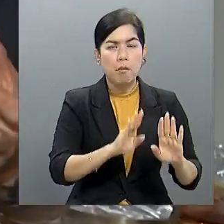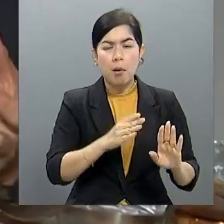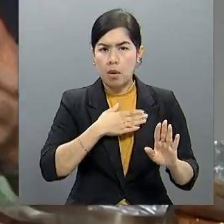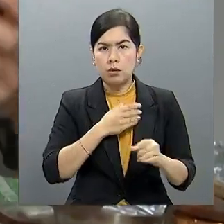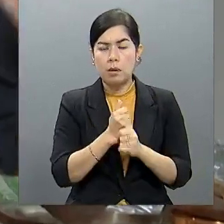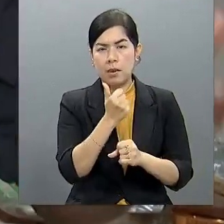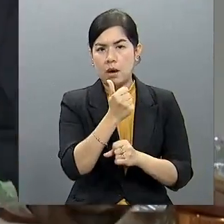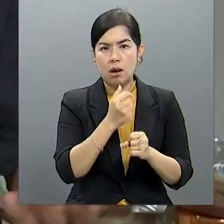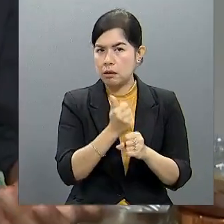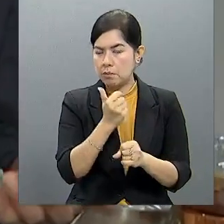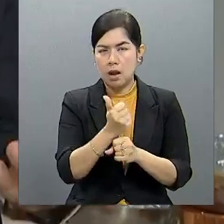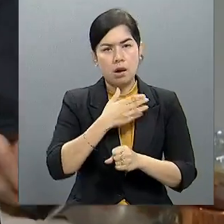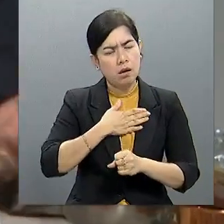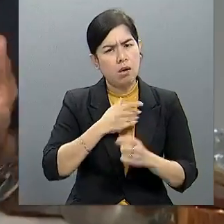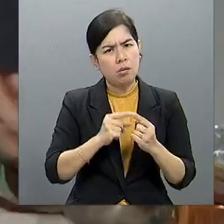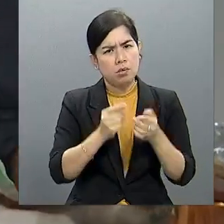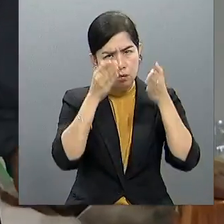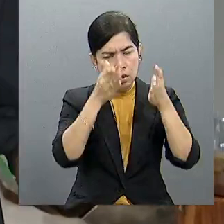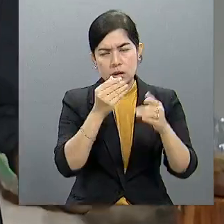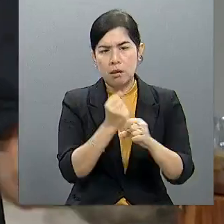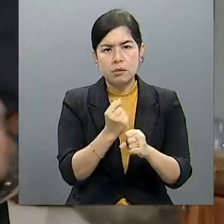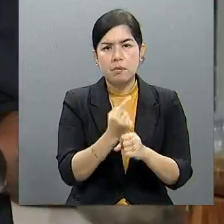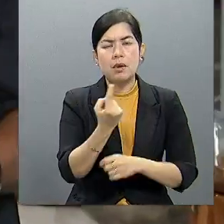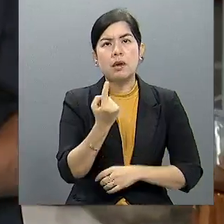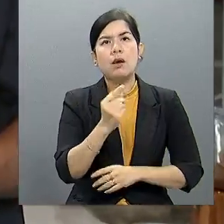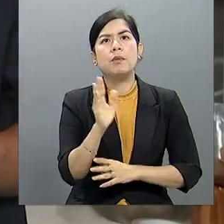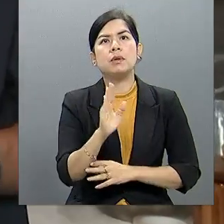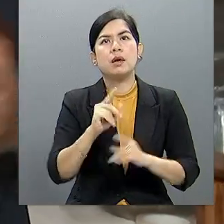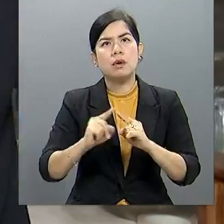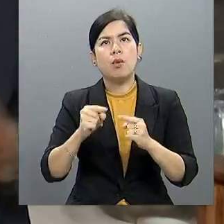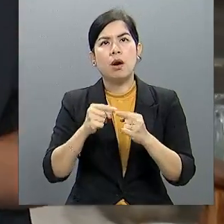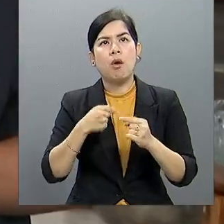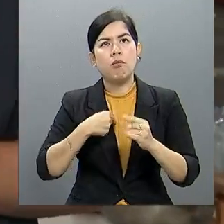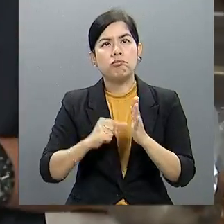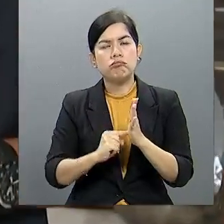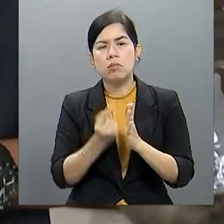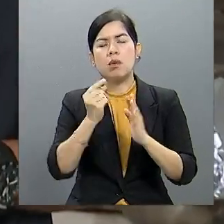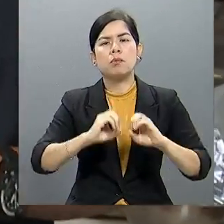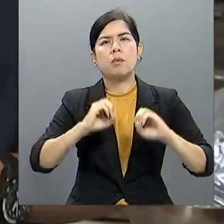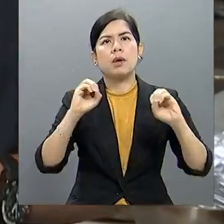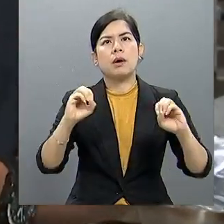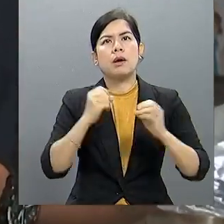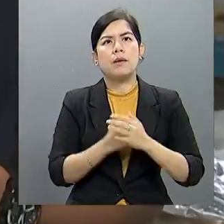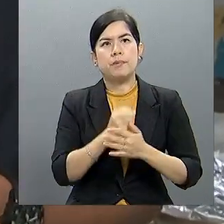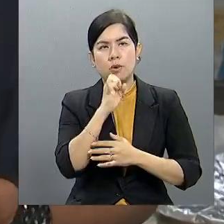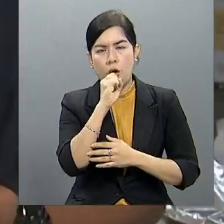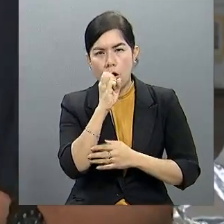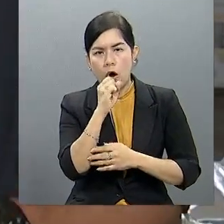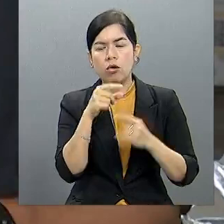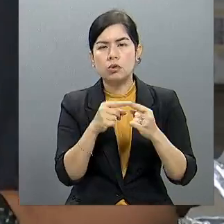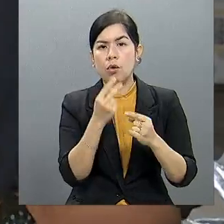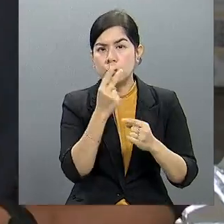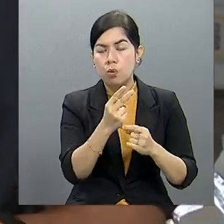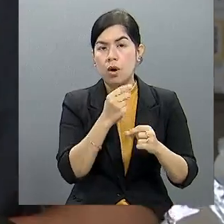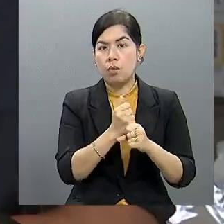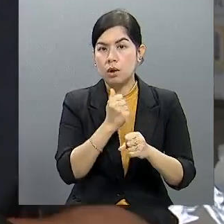ไดหอย่างมากไม่ใช่ต้ทำไดอย่เดยว ชีตเราเกิดมาทำไดหลอย่าง แตเราไมเคยเร่มตกทำมันลองดูเลยวาเราทำแลวมัเก